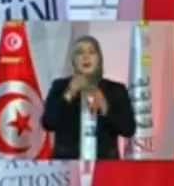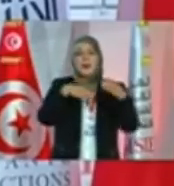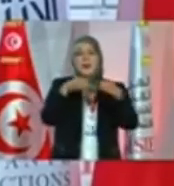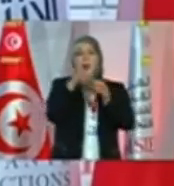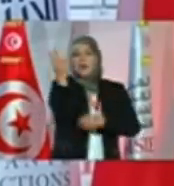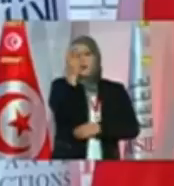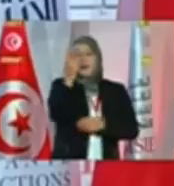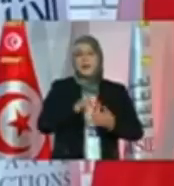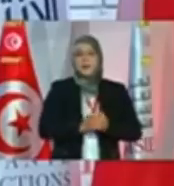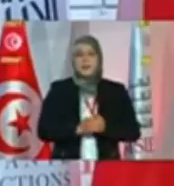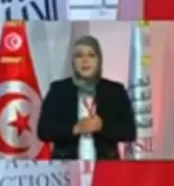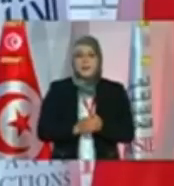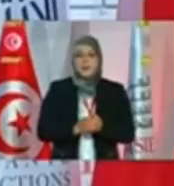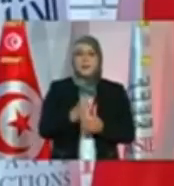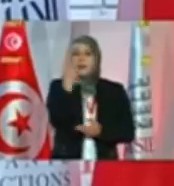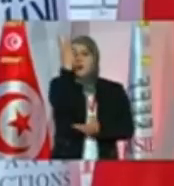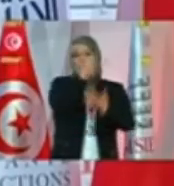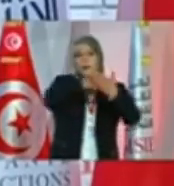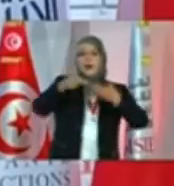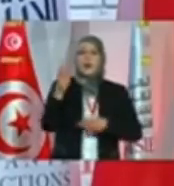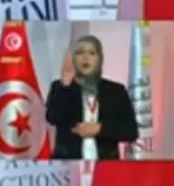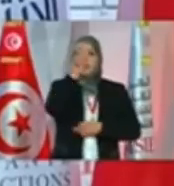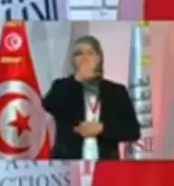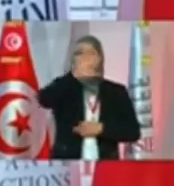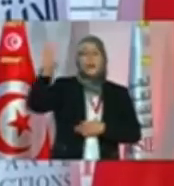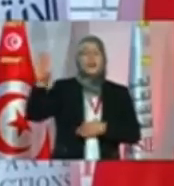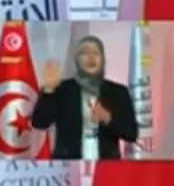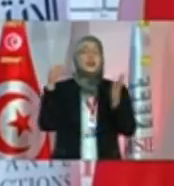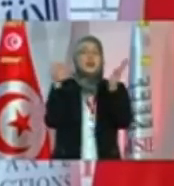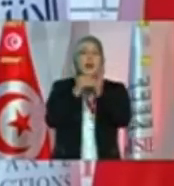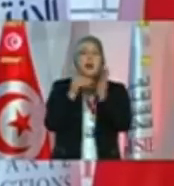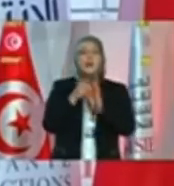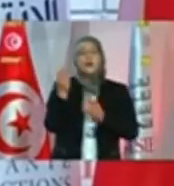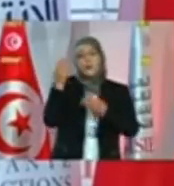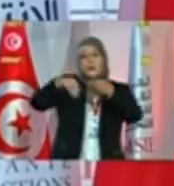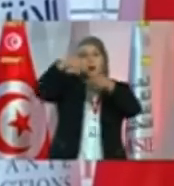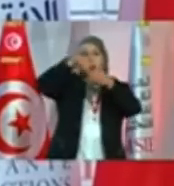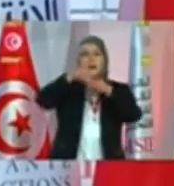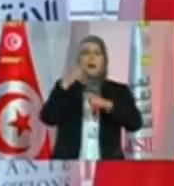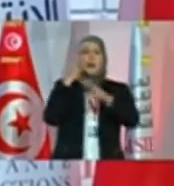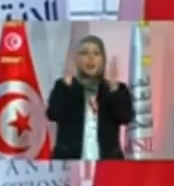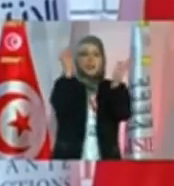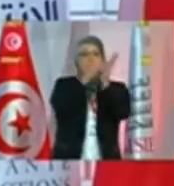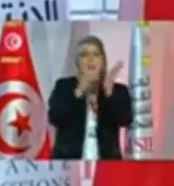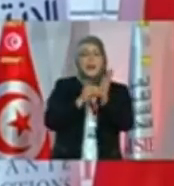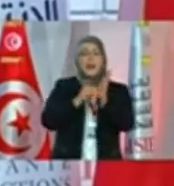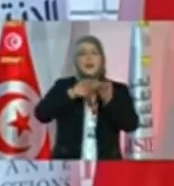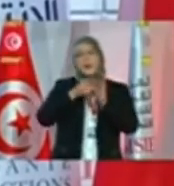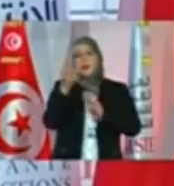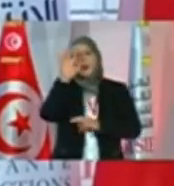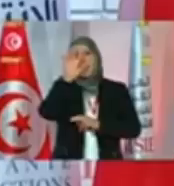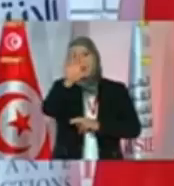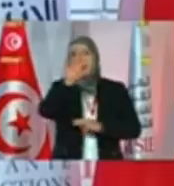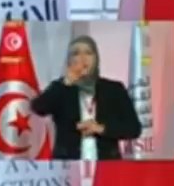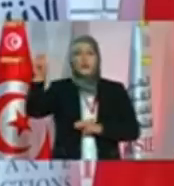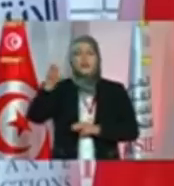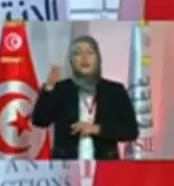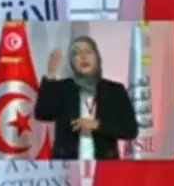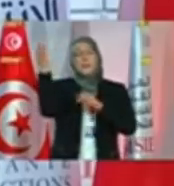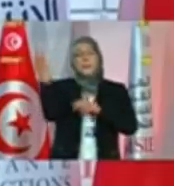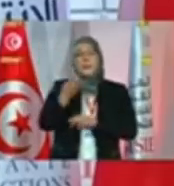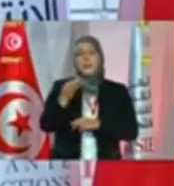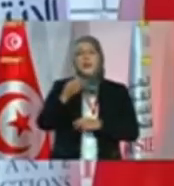الثاني، ومليونين وخمسة وعشرين ألف واربعمائة وثمانية وتسعين مسجلين آلياً، أي بنسبة